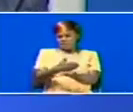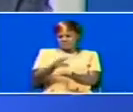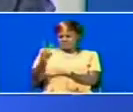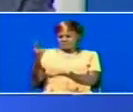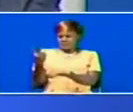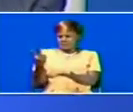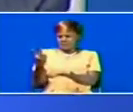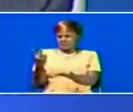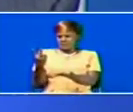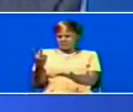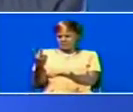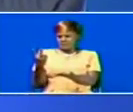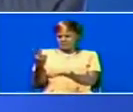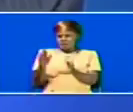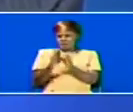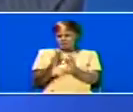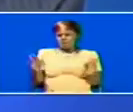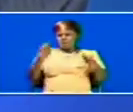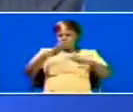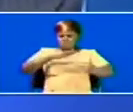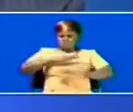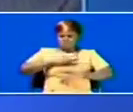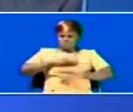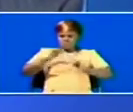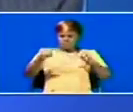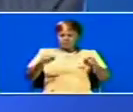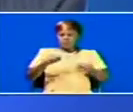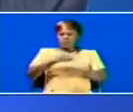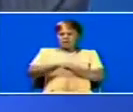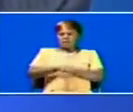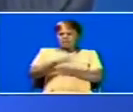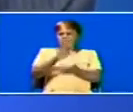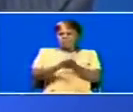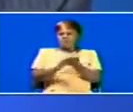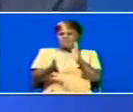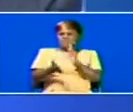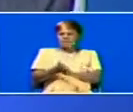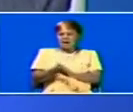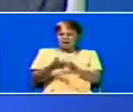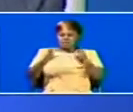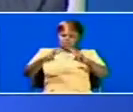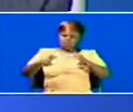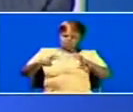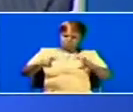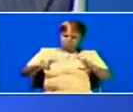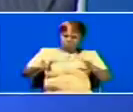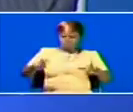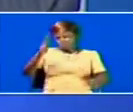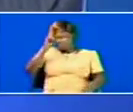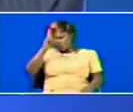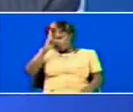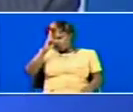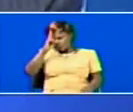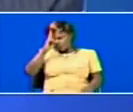Pili ni kwamba hakuna afueni unaweza pata yoyote bila stakabadhi za uchunguzi waki askari ama